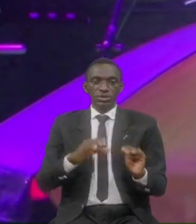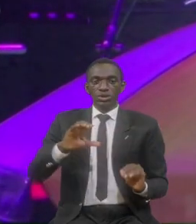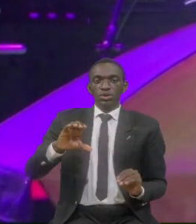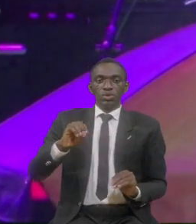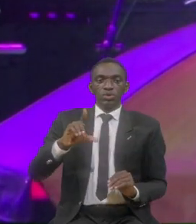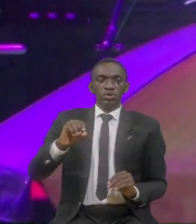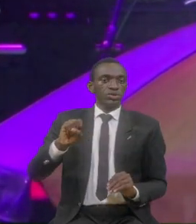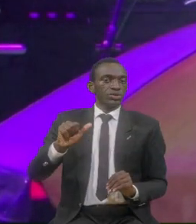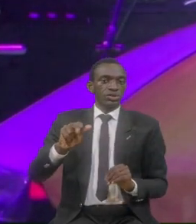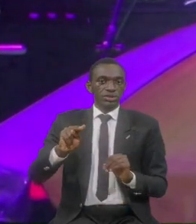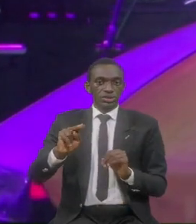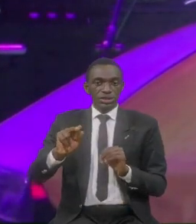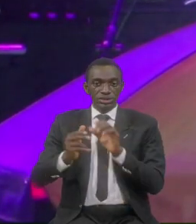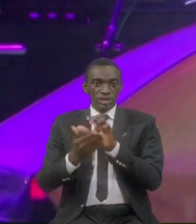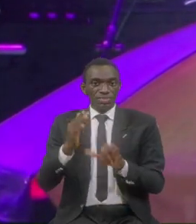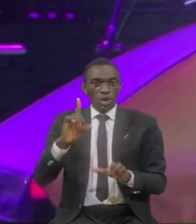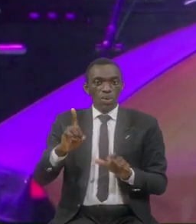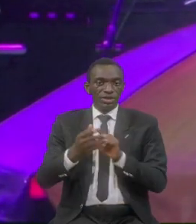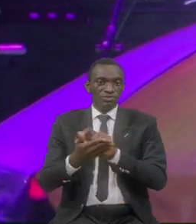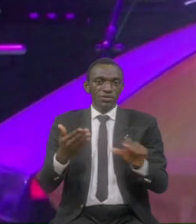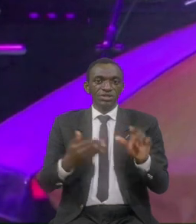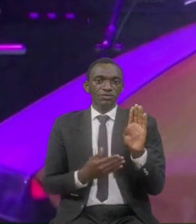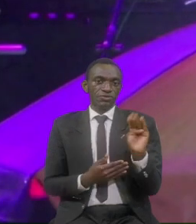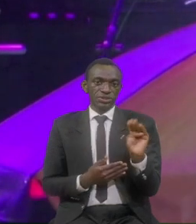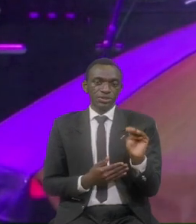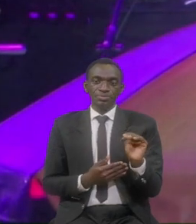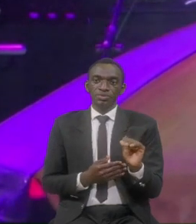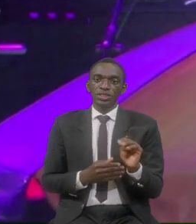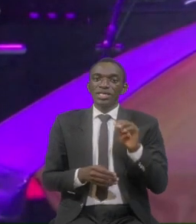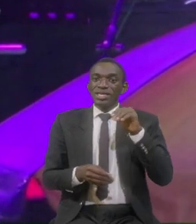verse 14, in whom